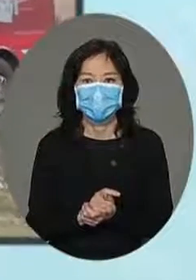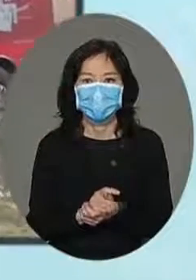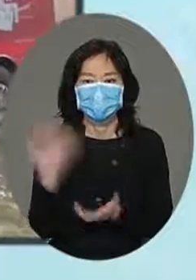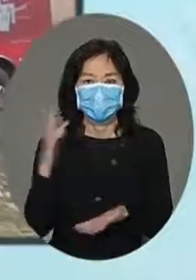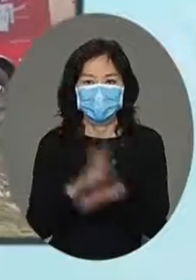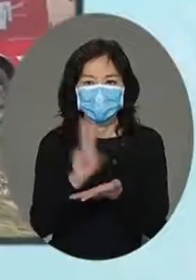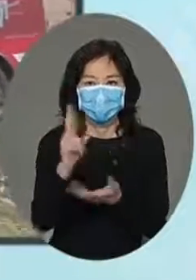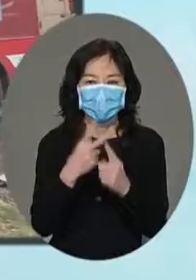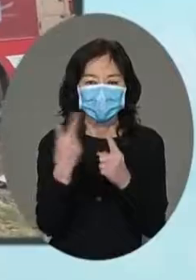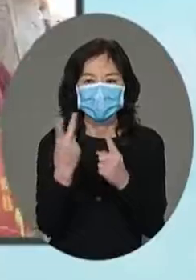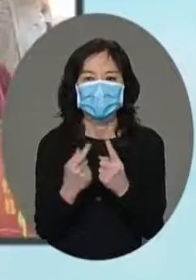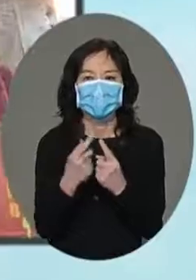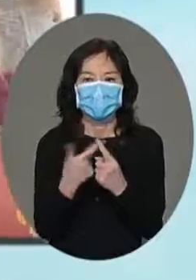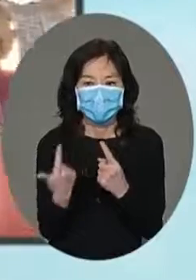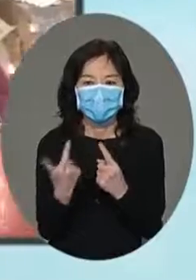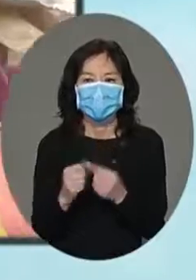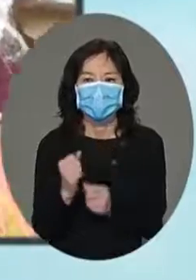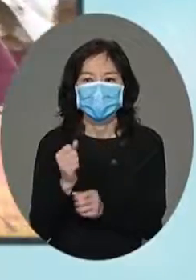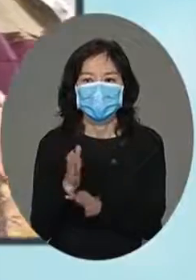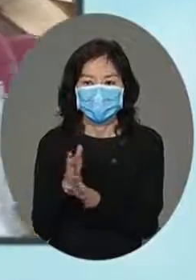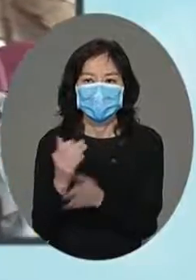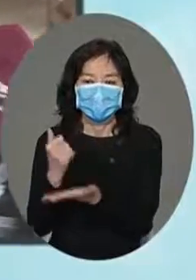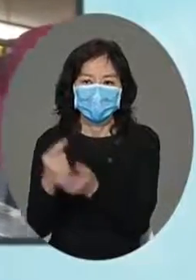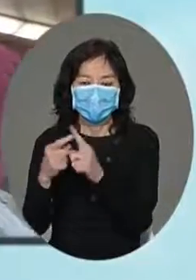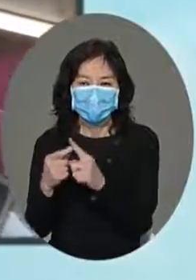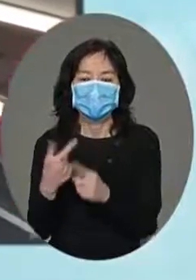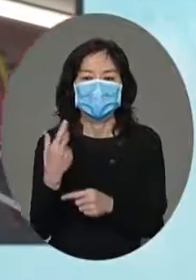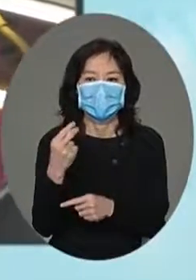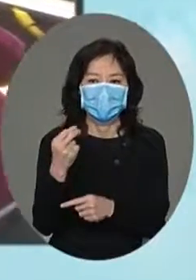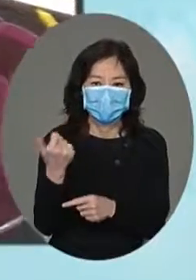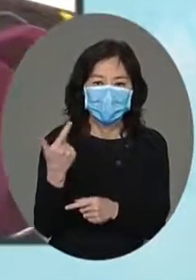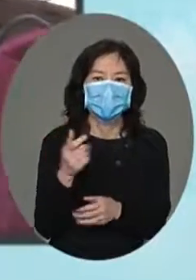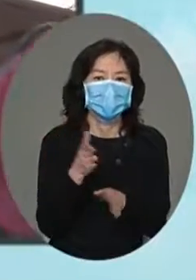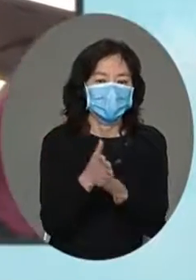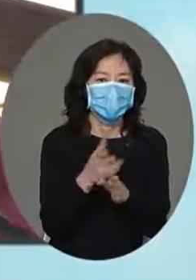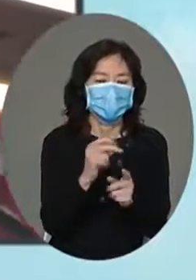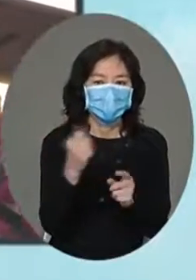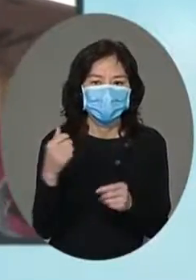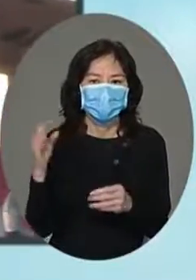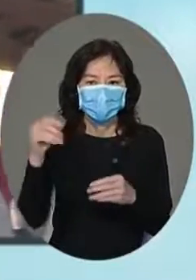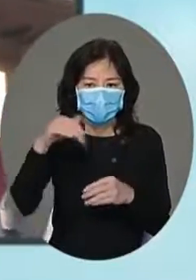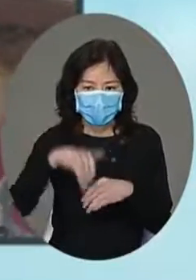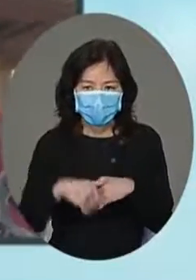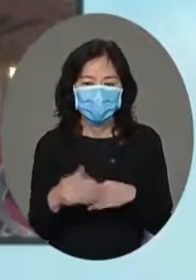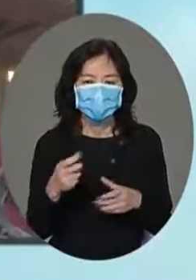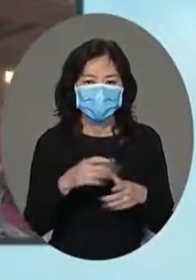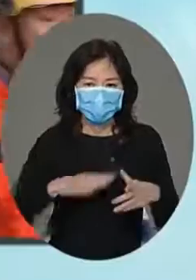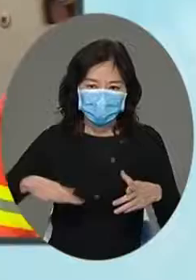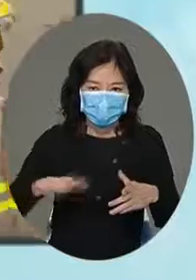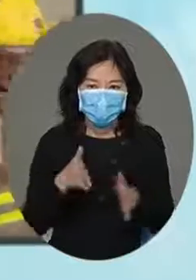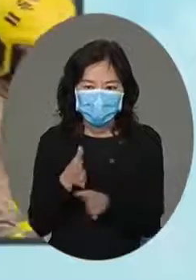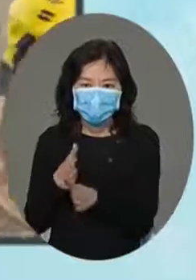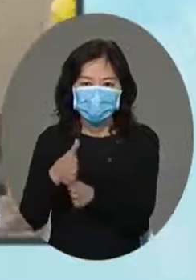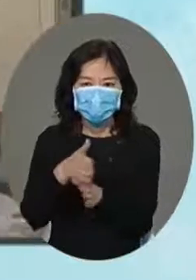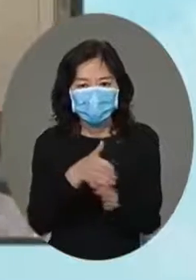前年12月18日，一架載住72个乘客的978号九巴驶经粉岭公路近宝石湖路回